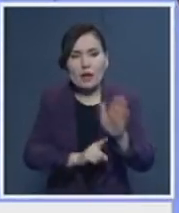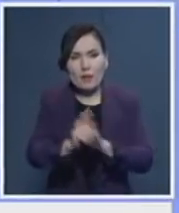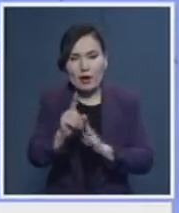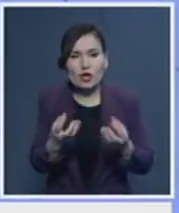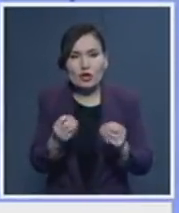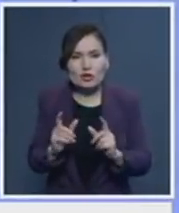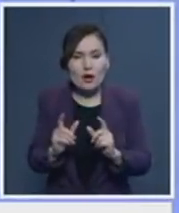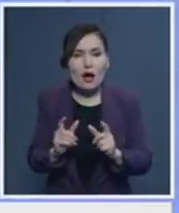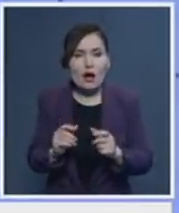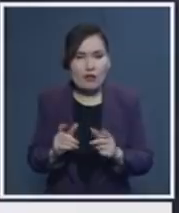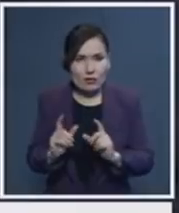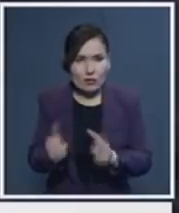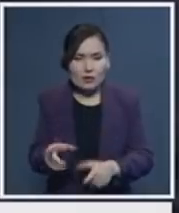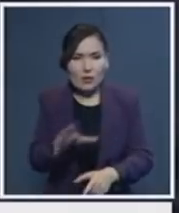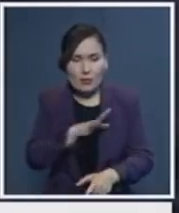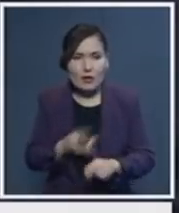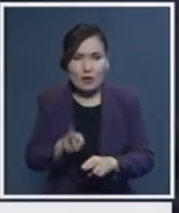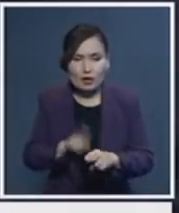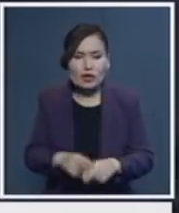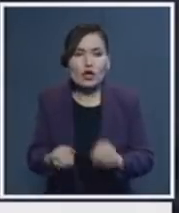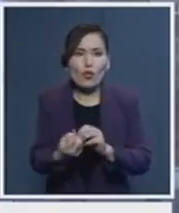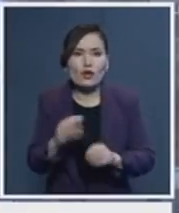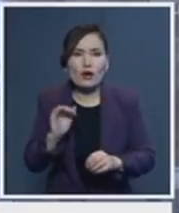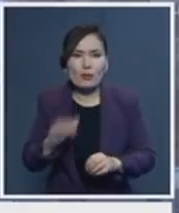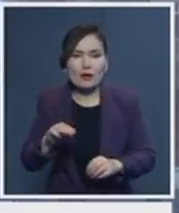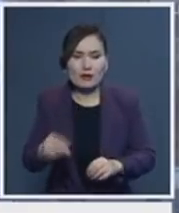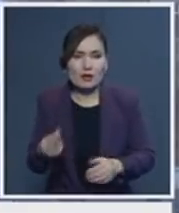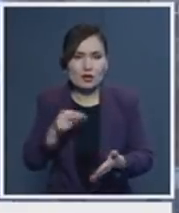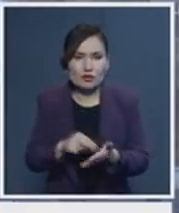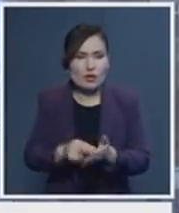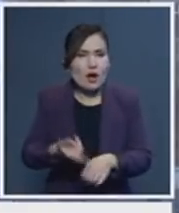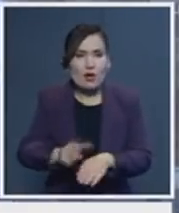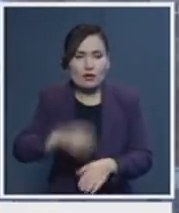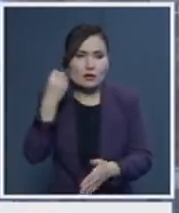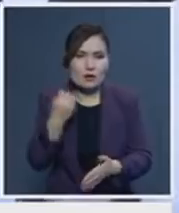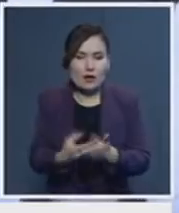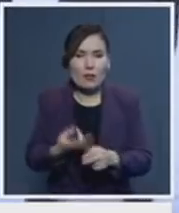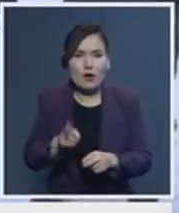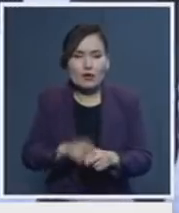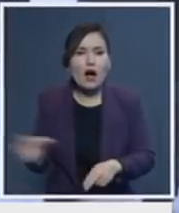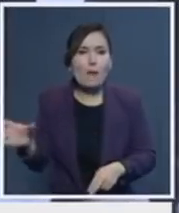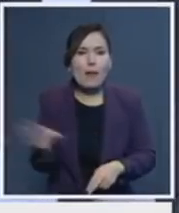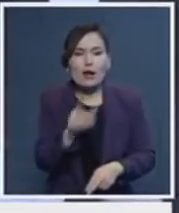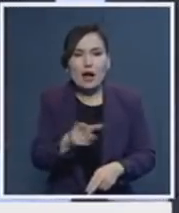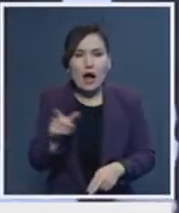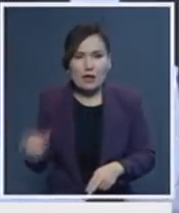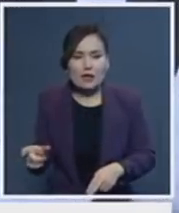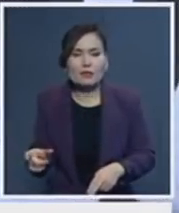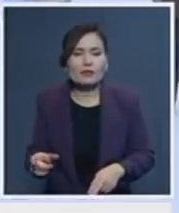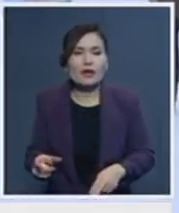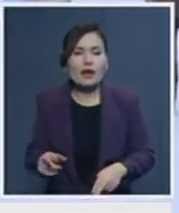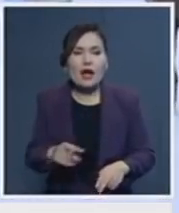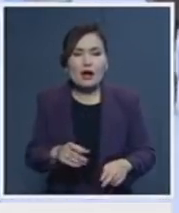да қағаз беріп жіберді. Оны қызым төлеуге кетті 12 мың бір теңге. 120 пәтерлі үй тұрғындарының бәрінің базынасы бұл. Жылумен қамтитын